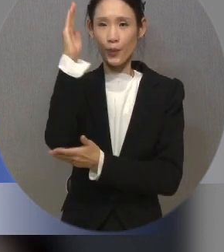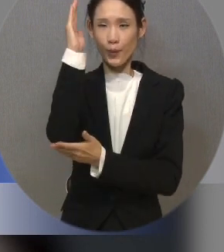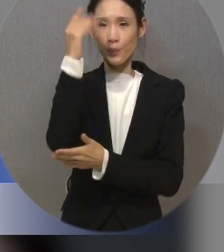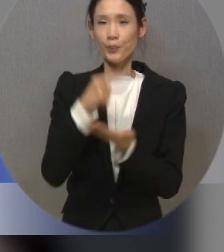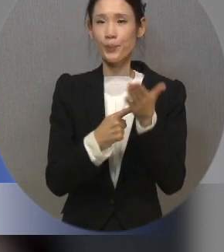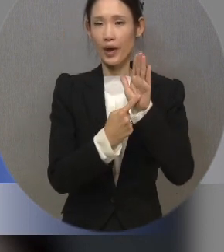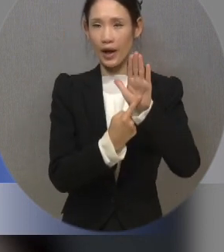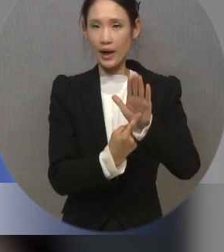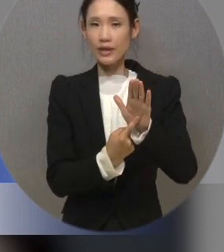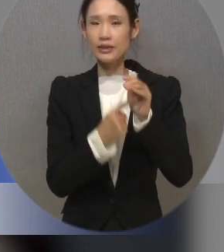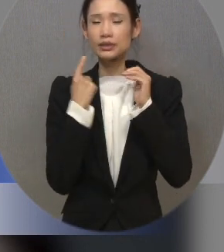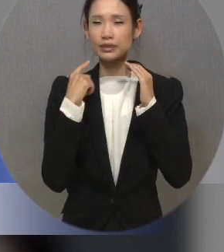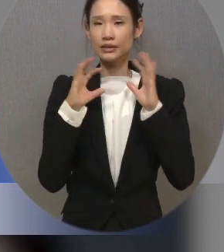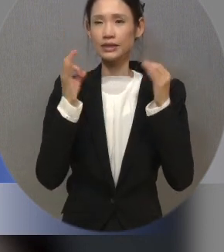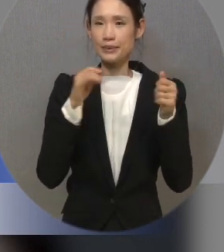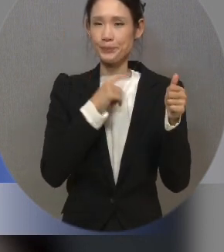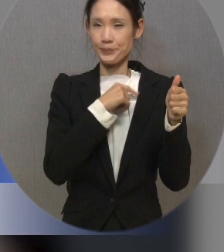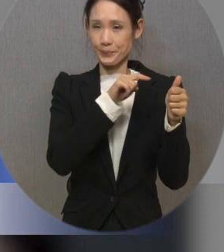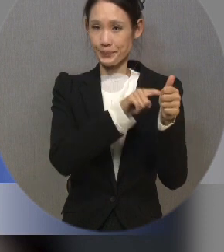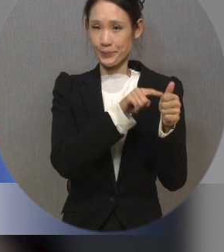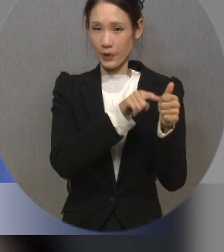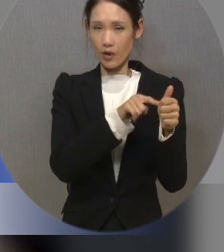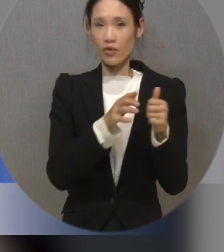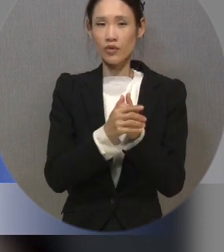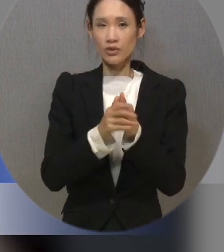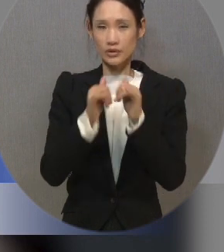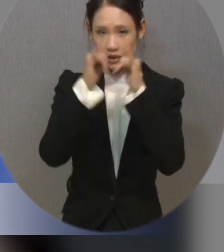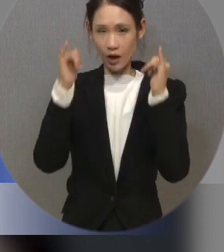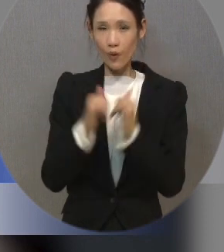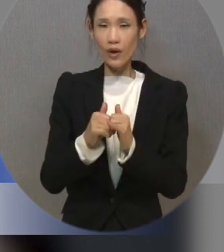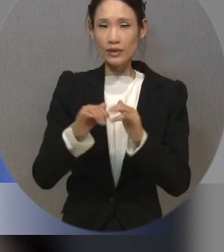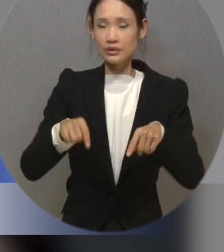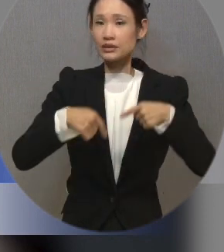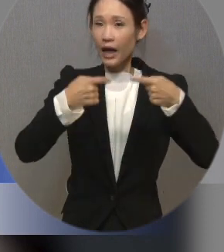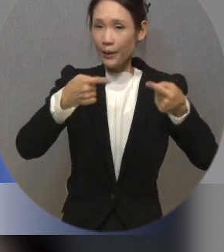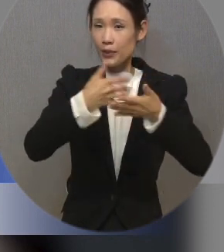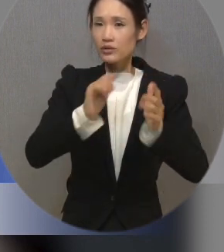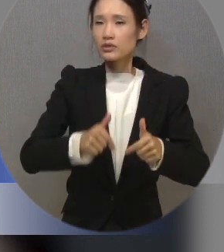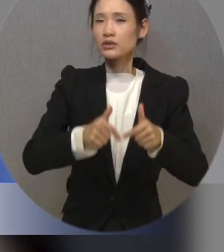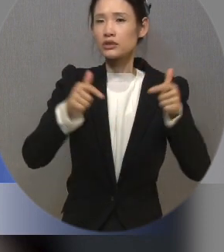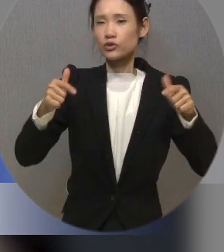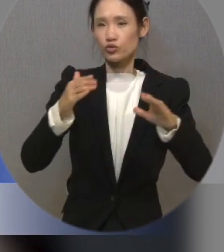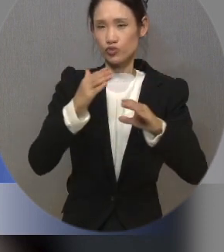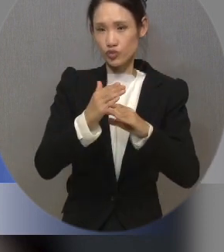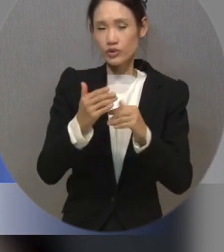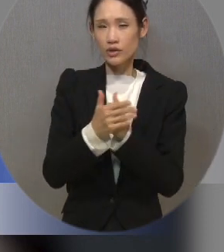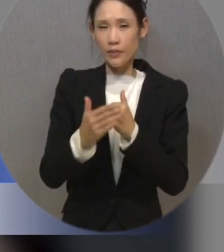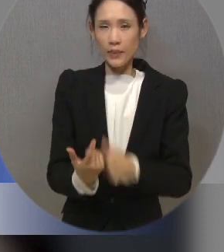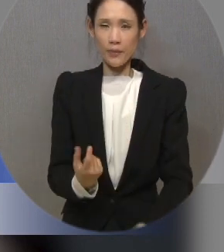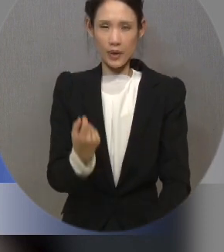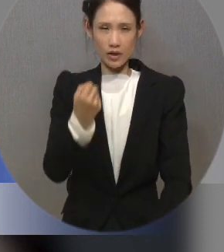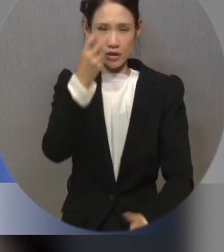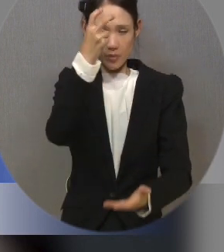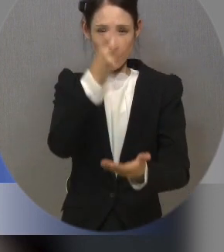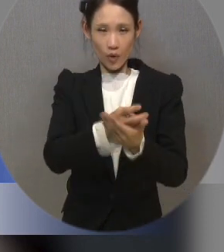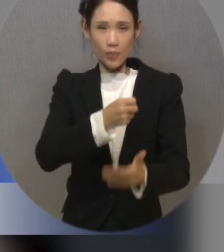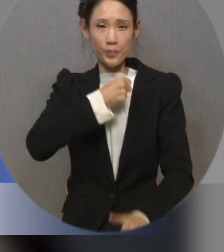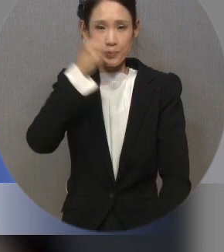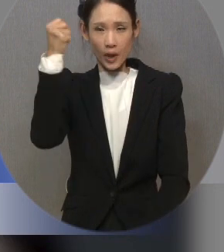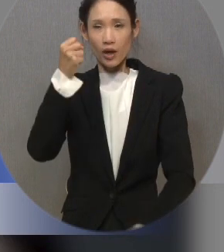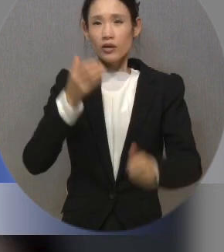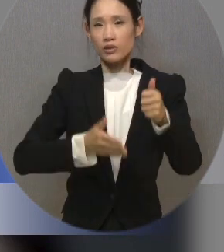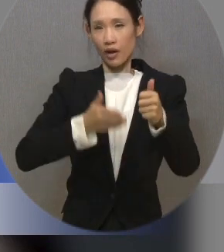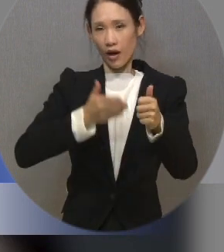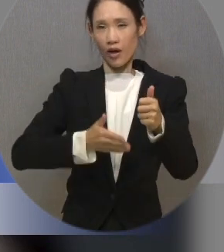의원은 장애인의 사회 참여가 증가하는 상황에서 개정안이 조속히 국회 본회의에서 통과될 수